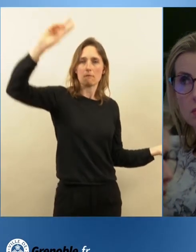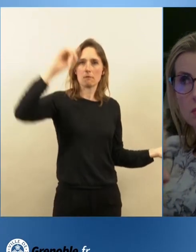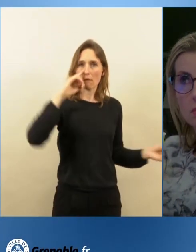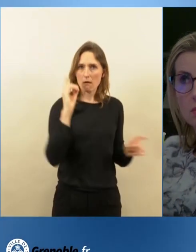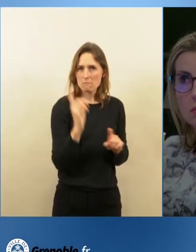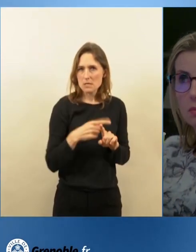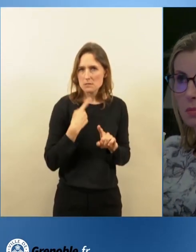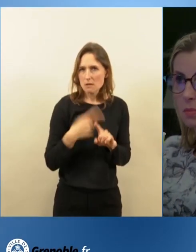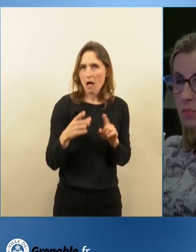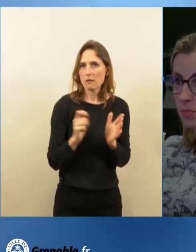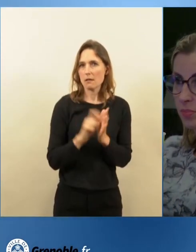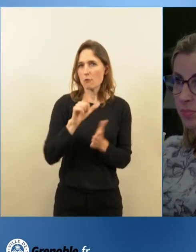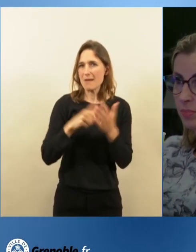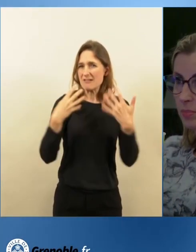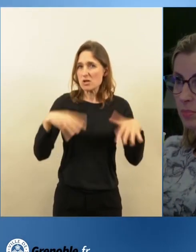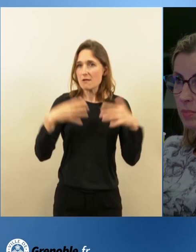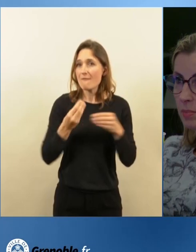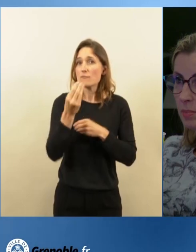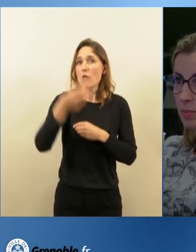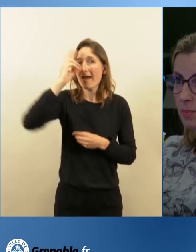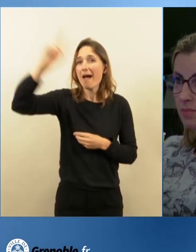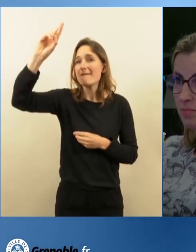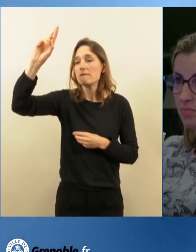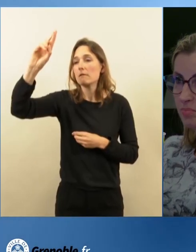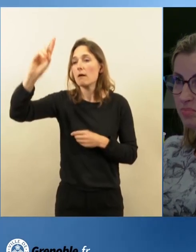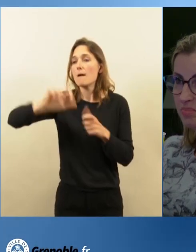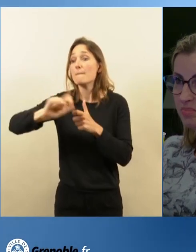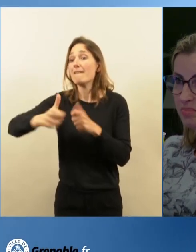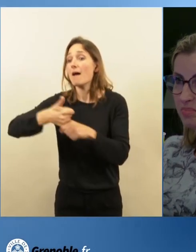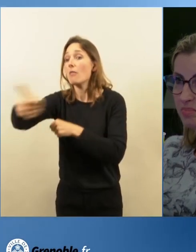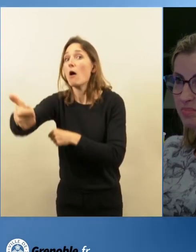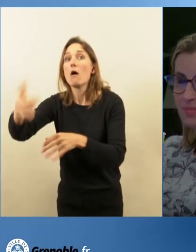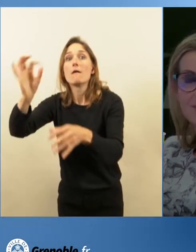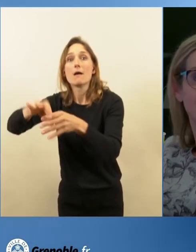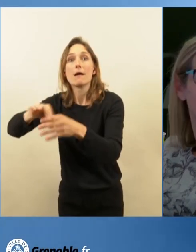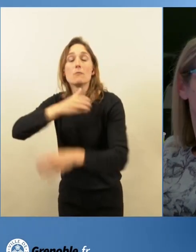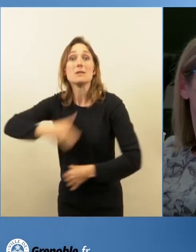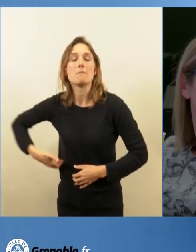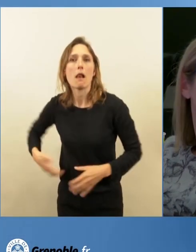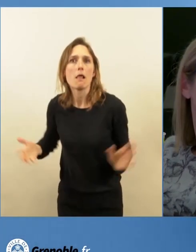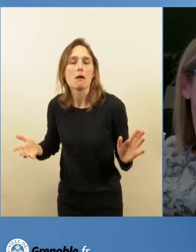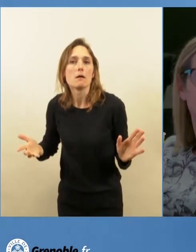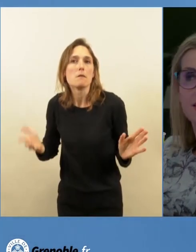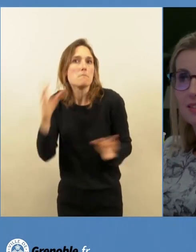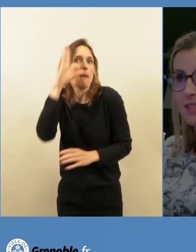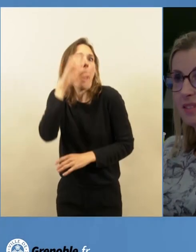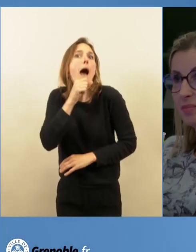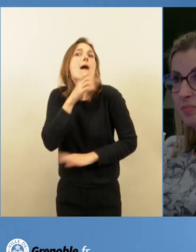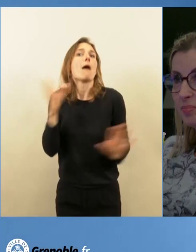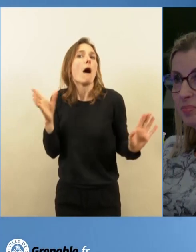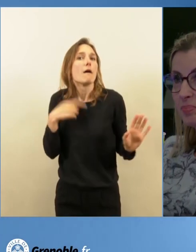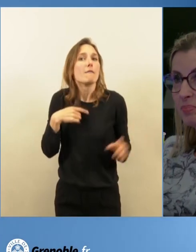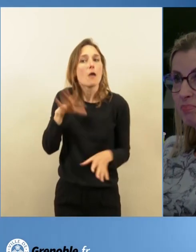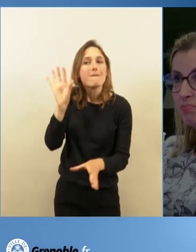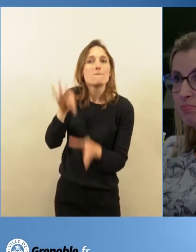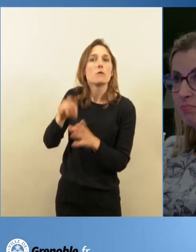en 2019 ça tombait un an avant les municipales tu ne coïncidence vous avez donc voté un PDU pour